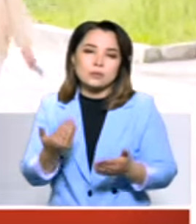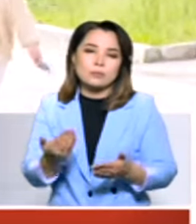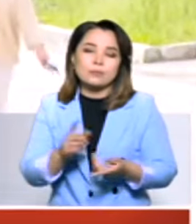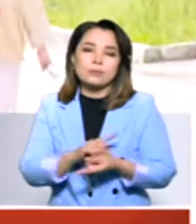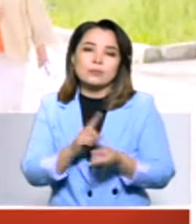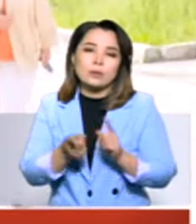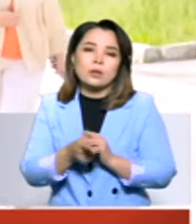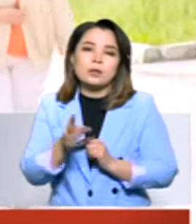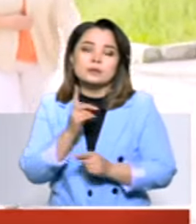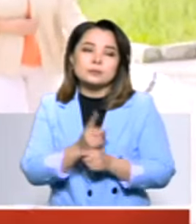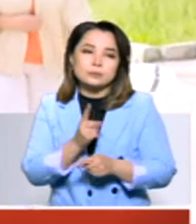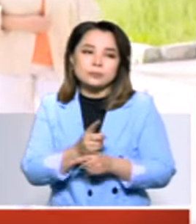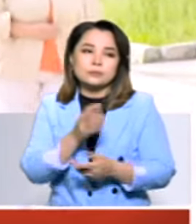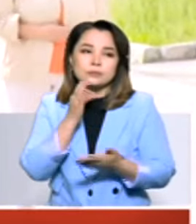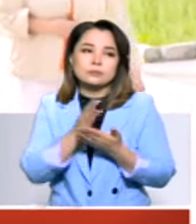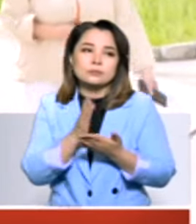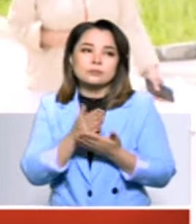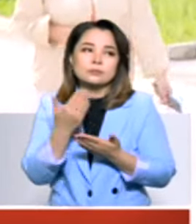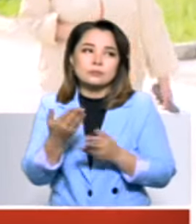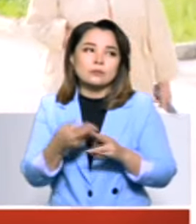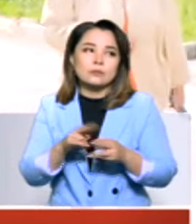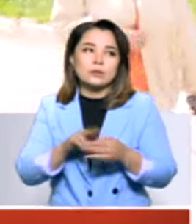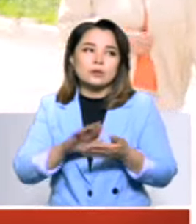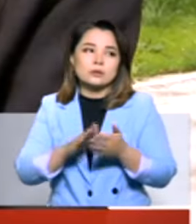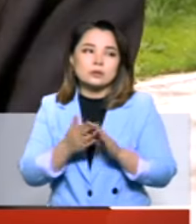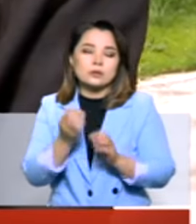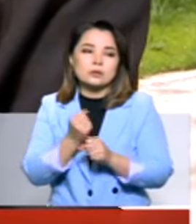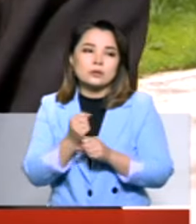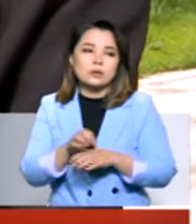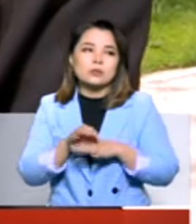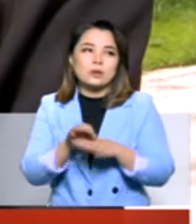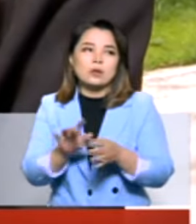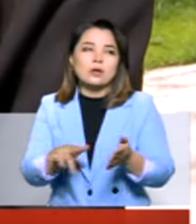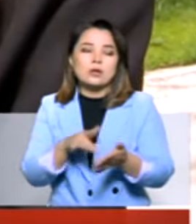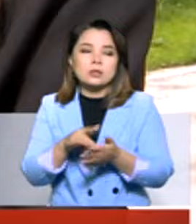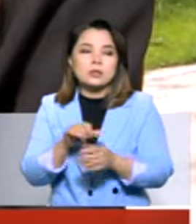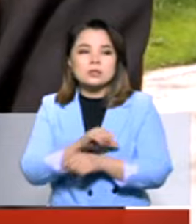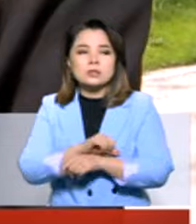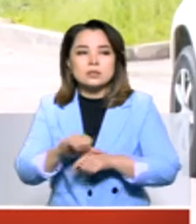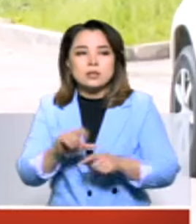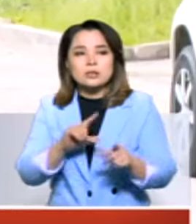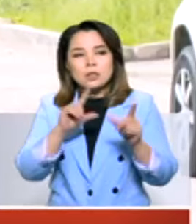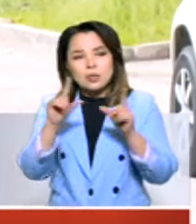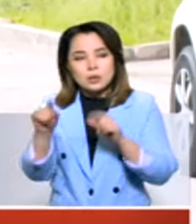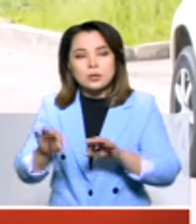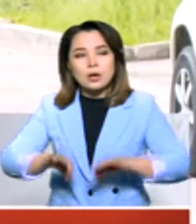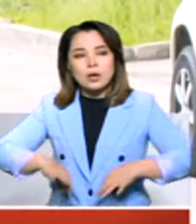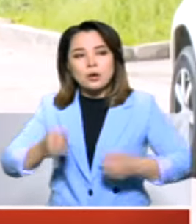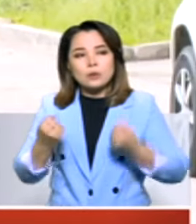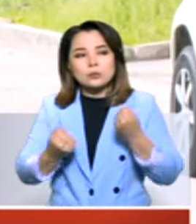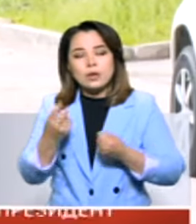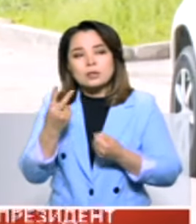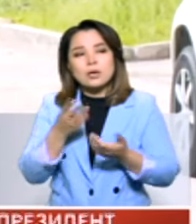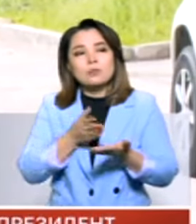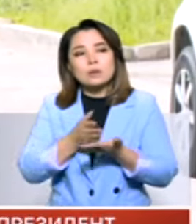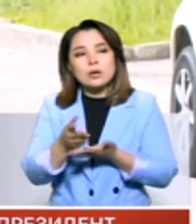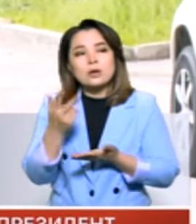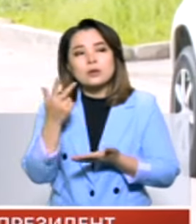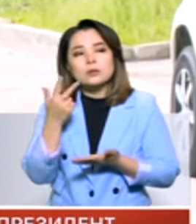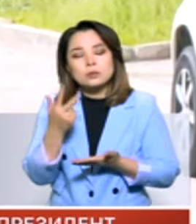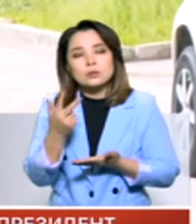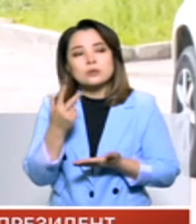оларға тыйым салудың орнына оларға бір жағдай жасап беруіміз керек. Қала сыртына қарай шығатын автокөліктер қазір екі бағытта